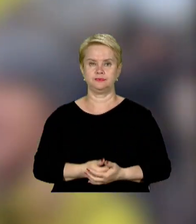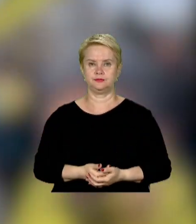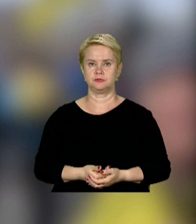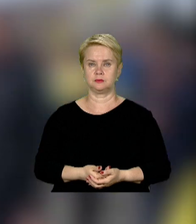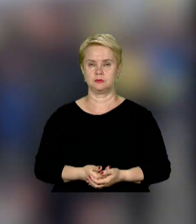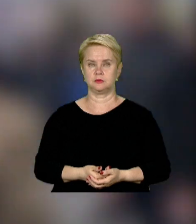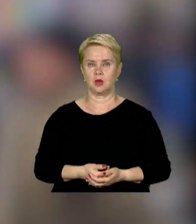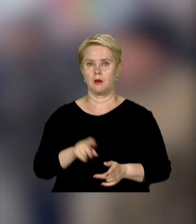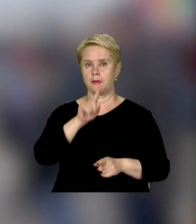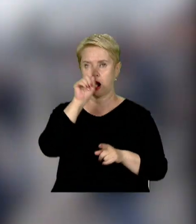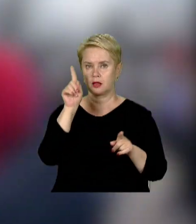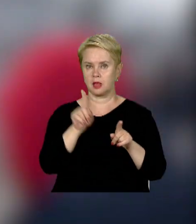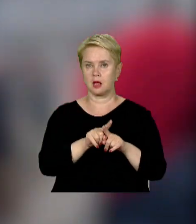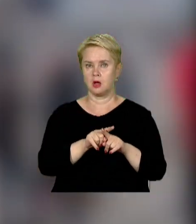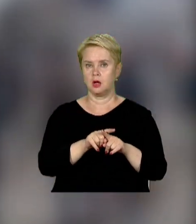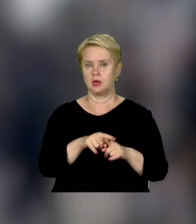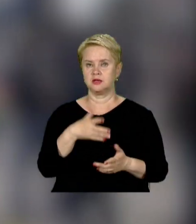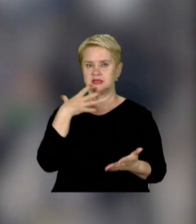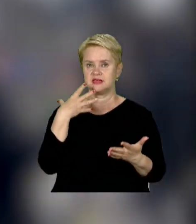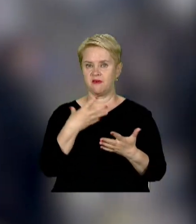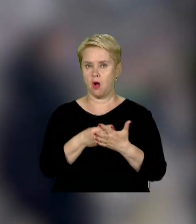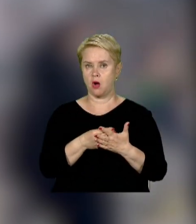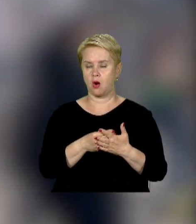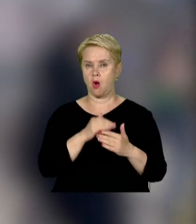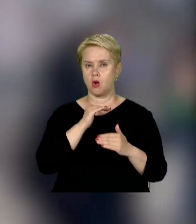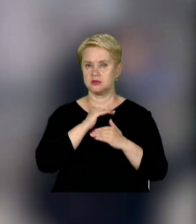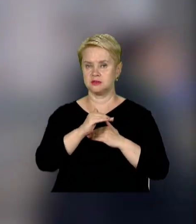І браття у зорі